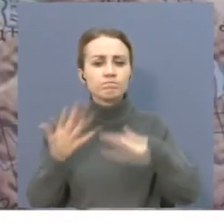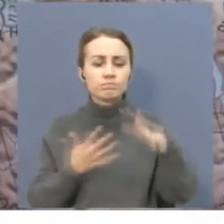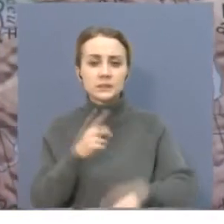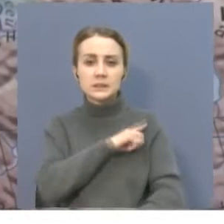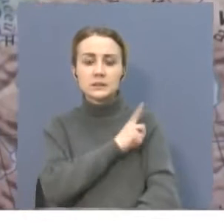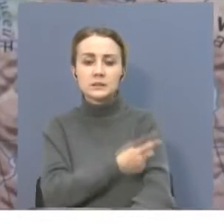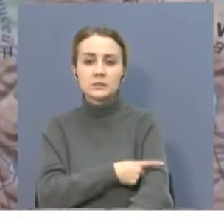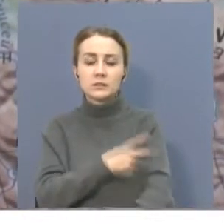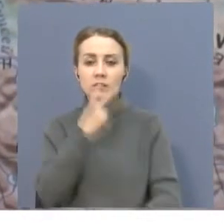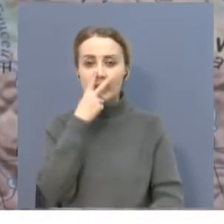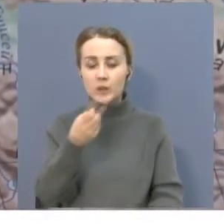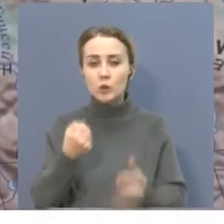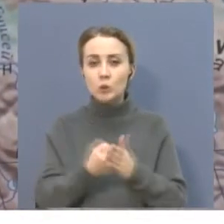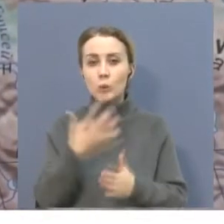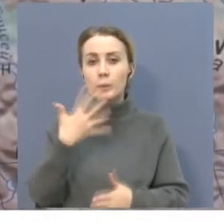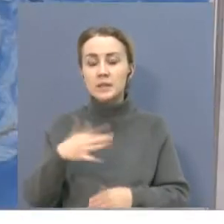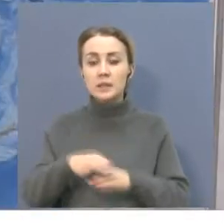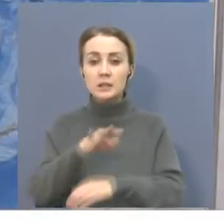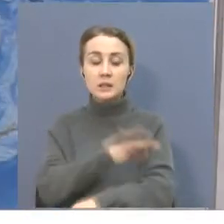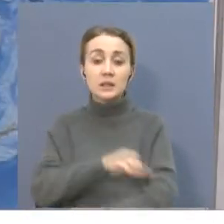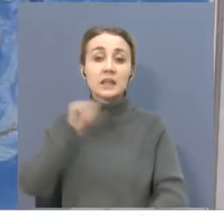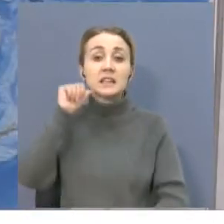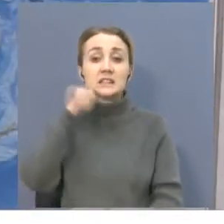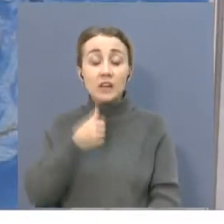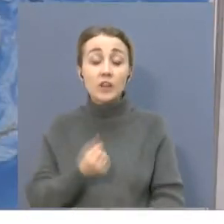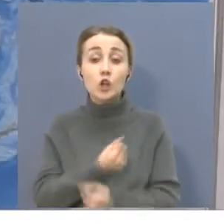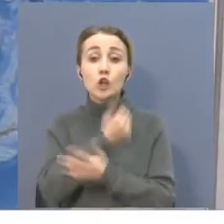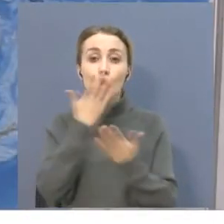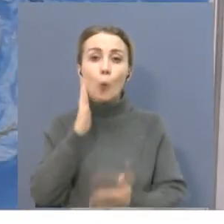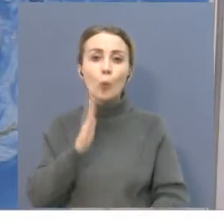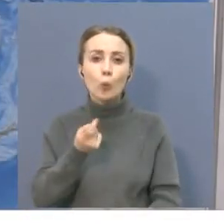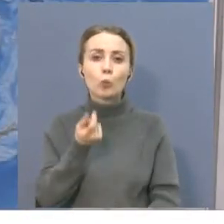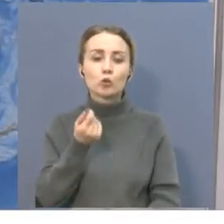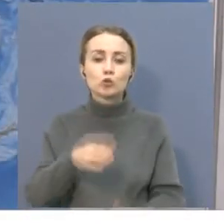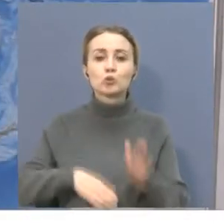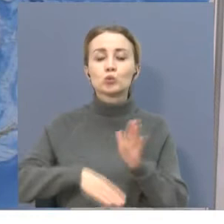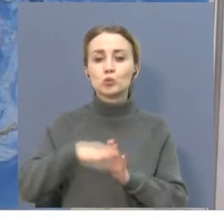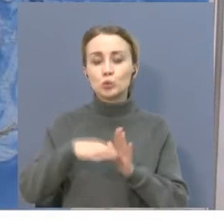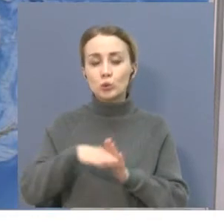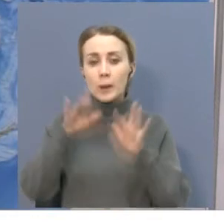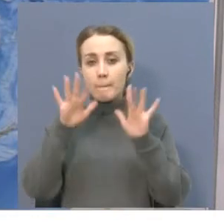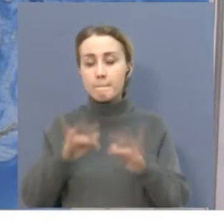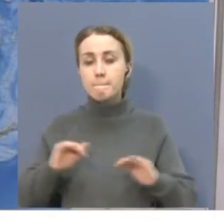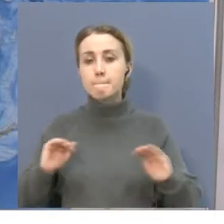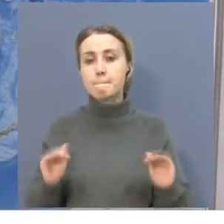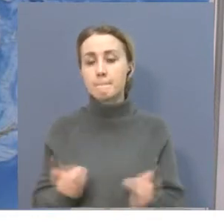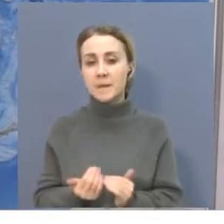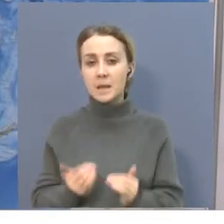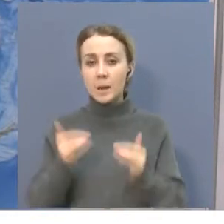деңгейі 50 метрге дейін ғана жету ықтимал. Ертең күндіз жел біршама саябырсиды. Бірақ түнде кей